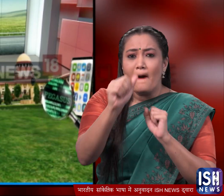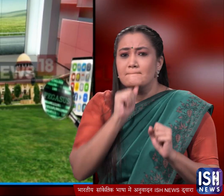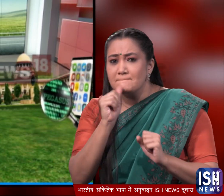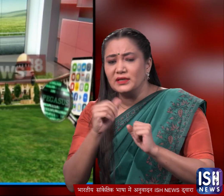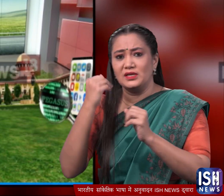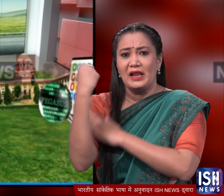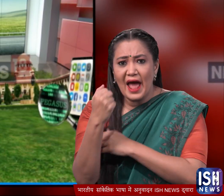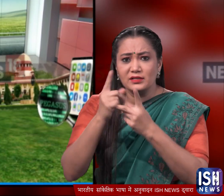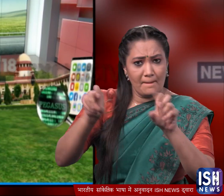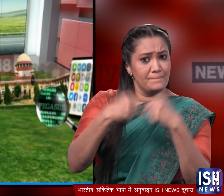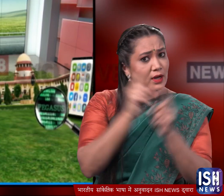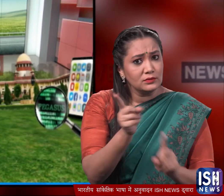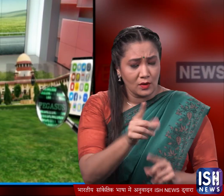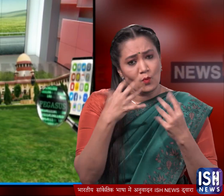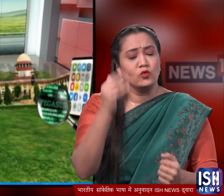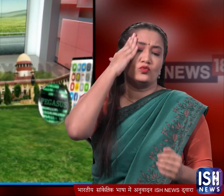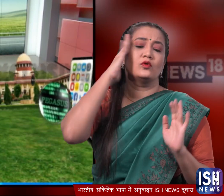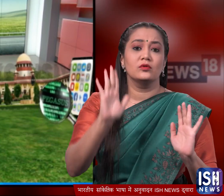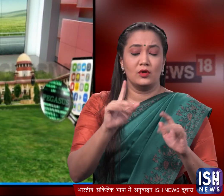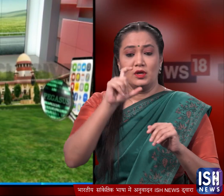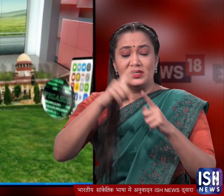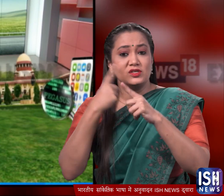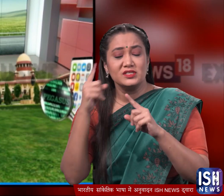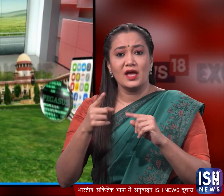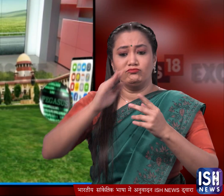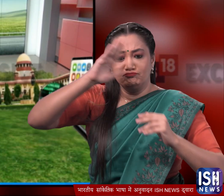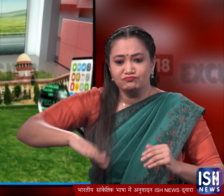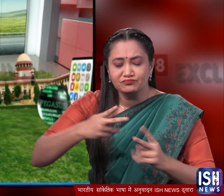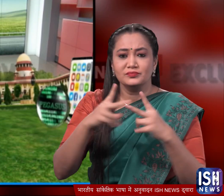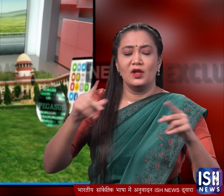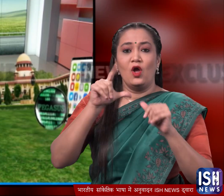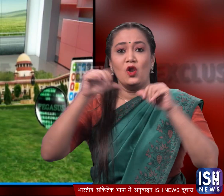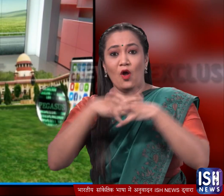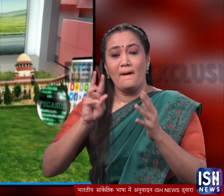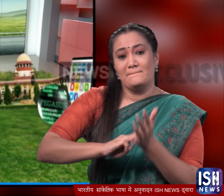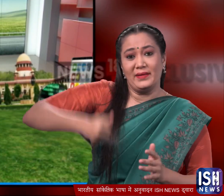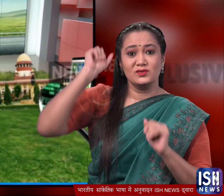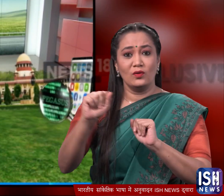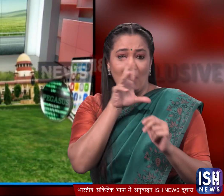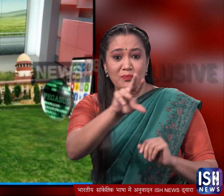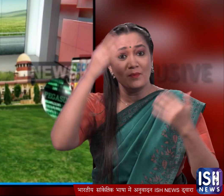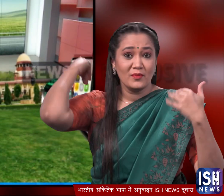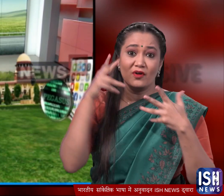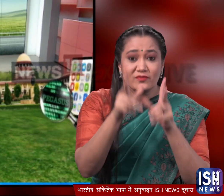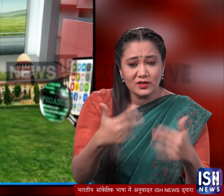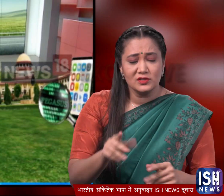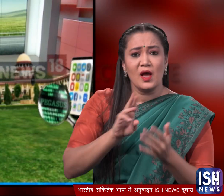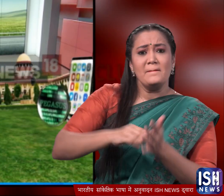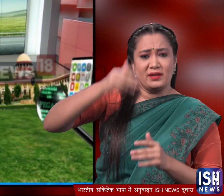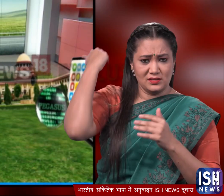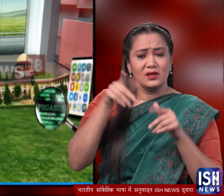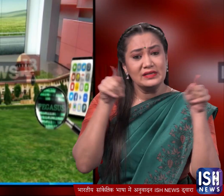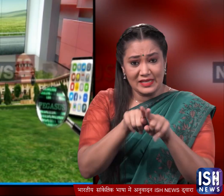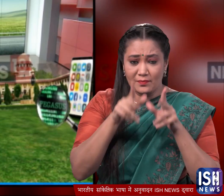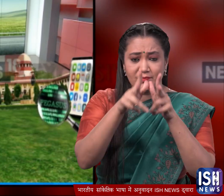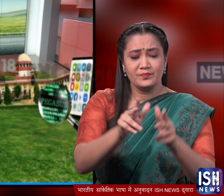निजता के अधिकार का हनन तो नहीं हुआ। साथ ही चीफ जस्टिस ने संसद में दिए गए कानून मंत्री के बयान का भी जिक्र किया और कहा कि मंत्री के बयान के आधार पर